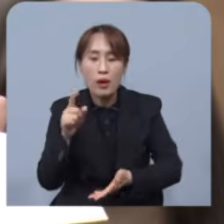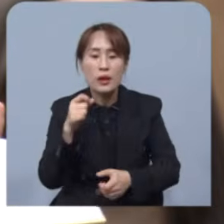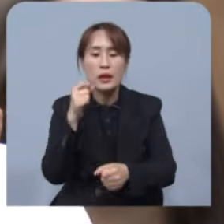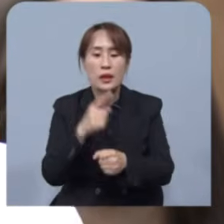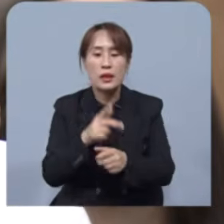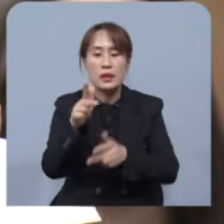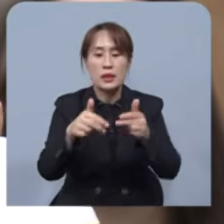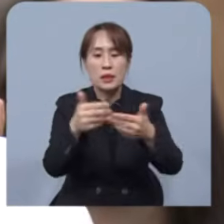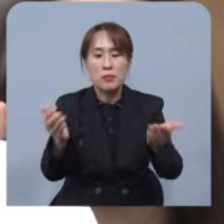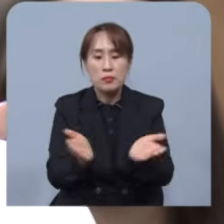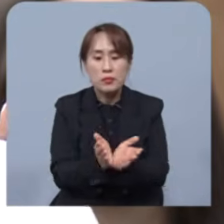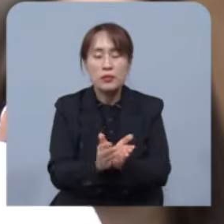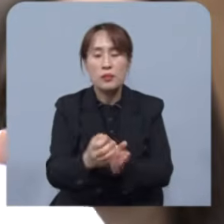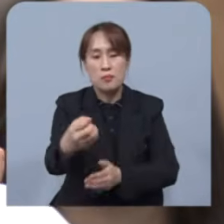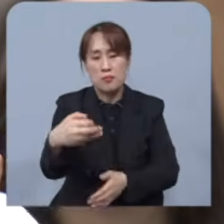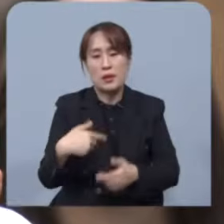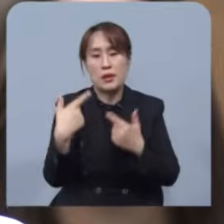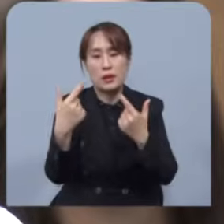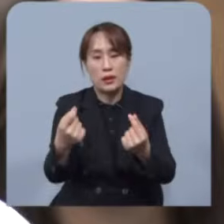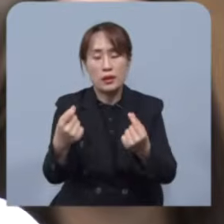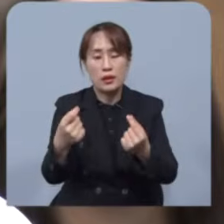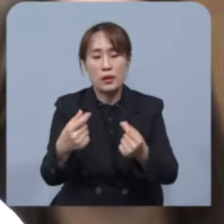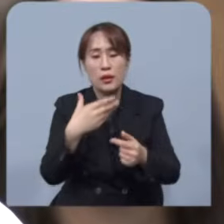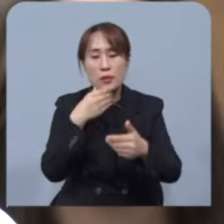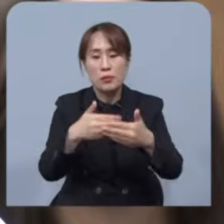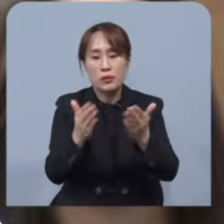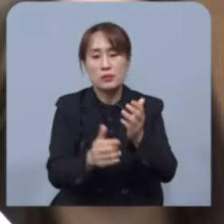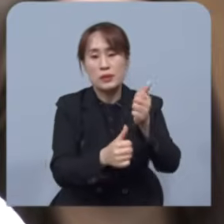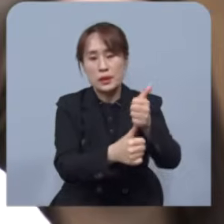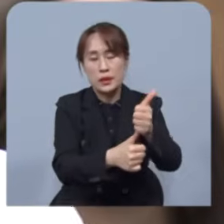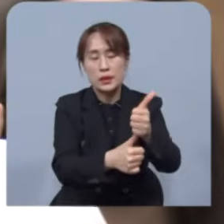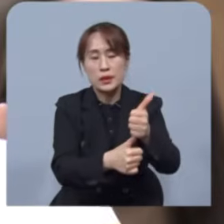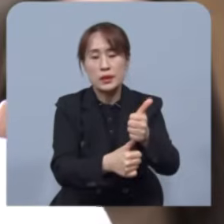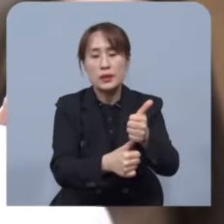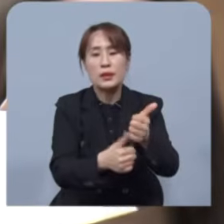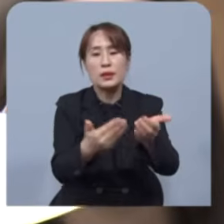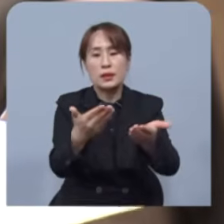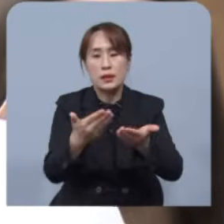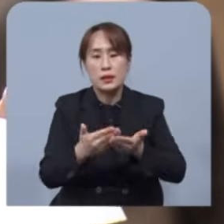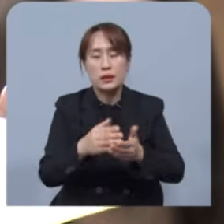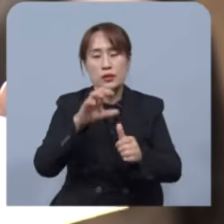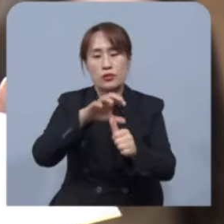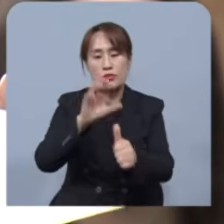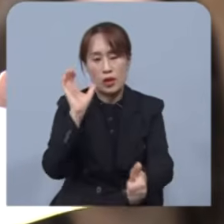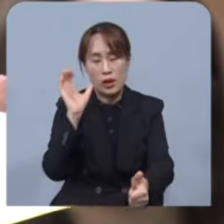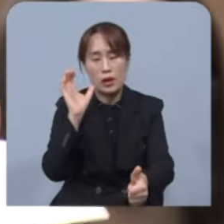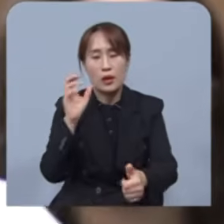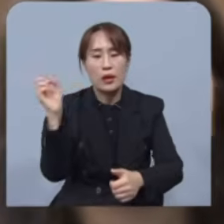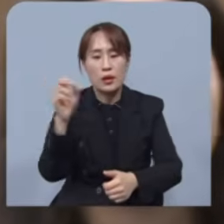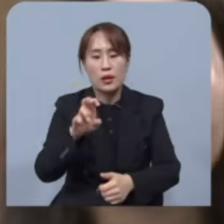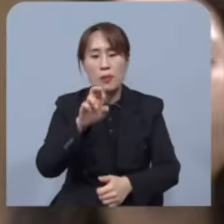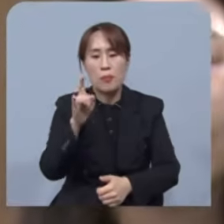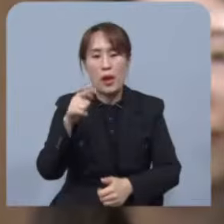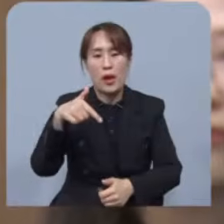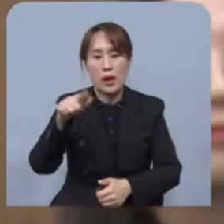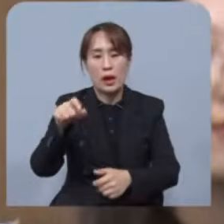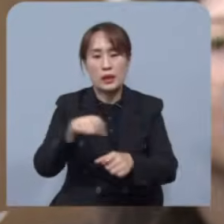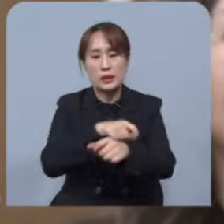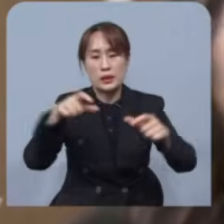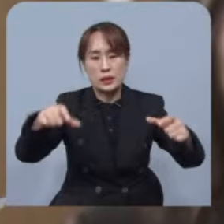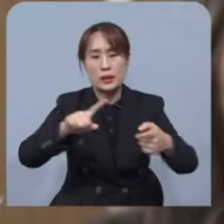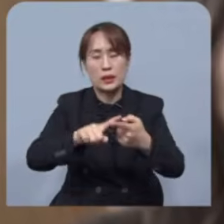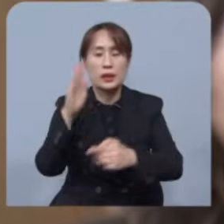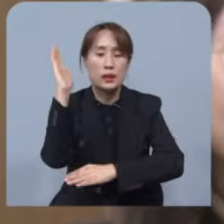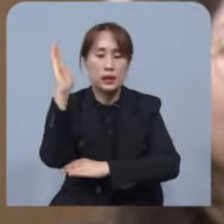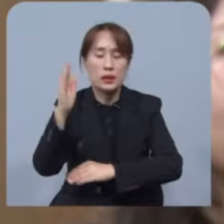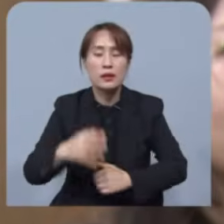이미 산업부에서도 말씀해 주셨고 또 보건복지부 이차관님께서도 말씀해 주신 규제 완화, 그다음에 메가 특구에 관련된